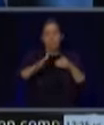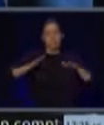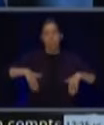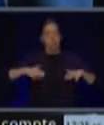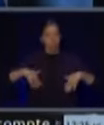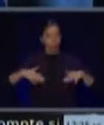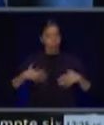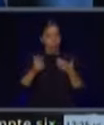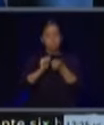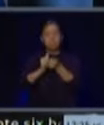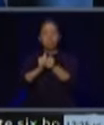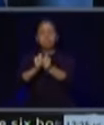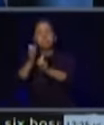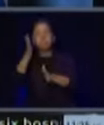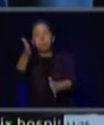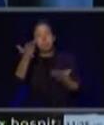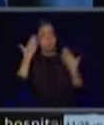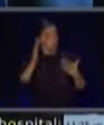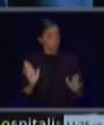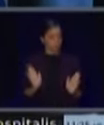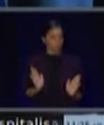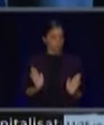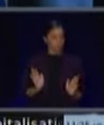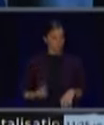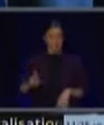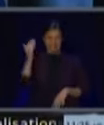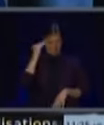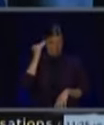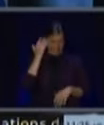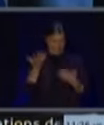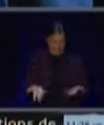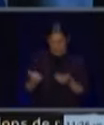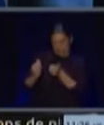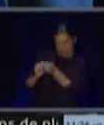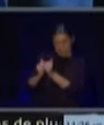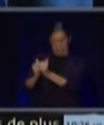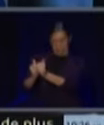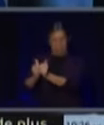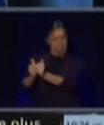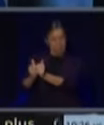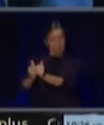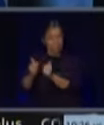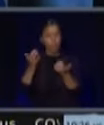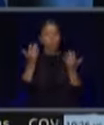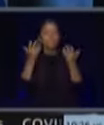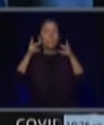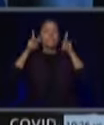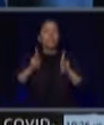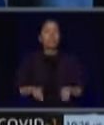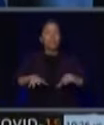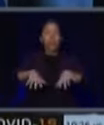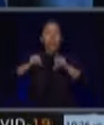là, la situation, vous l'avez vu, comment elle évolue énormément. 90 % de nos cas sont à Montréal.